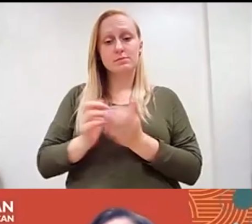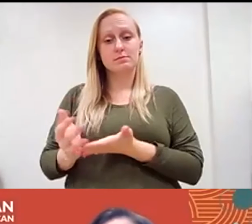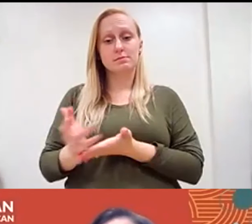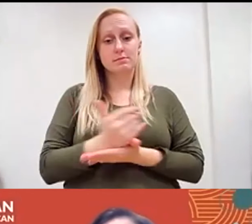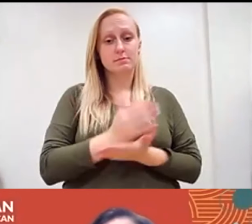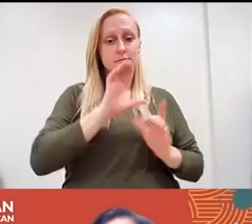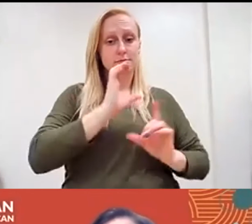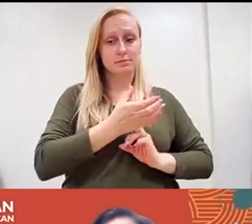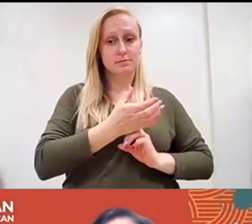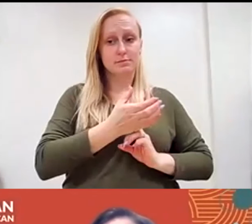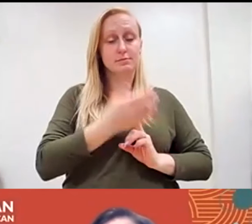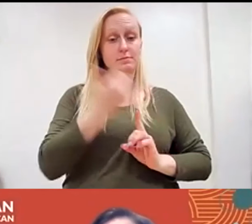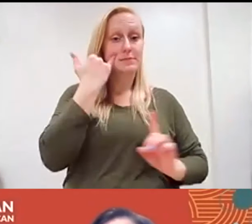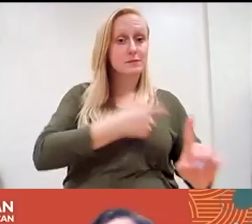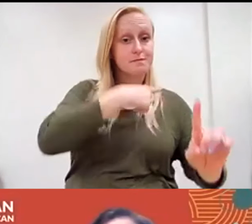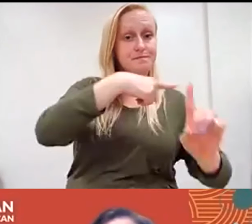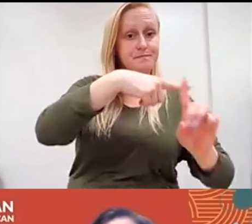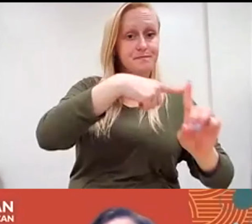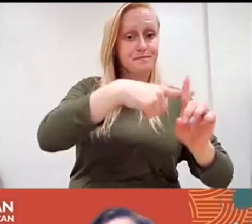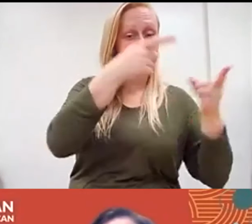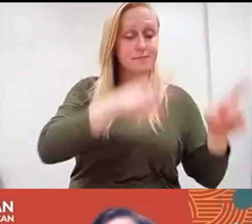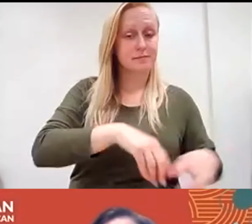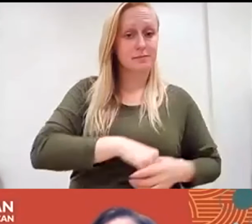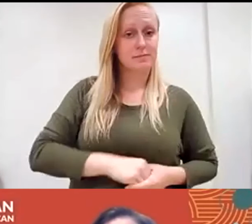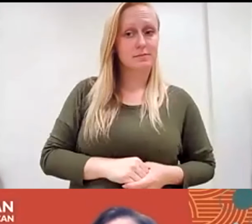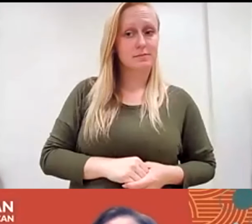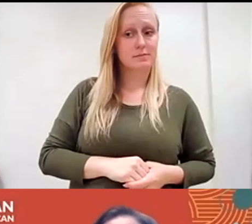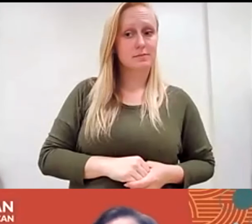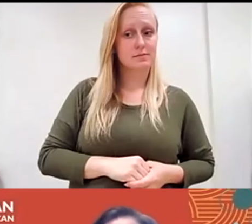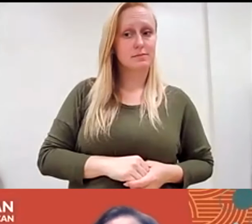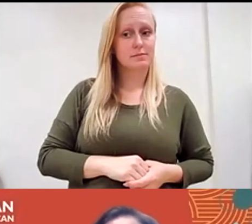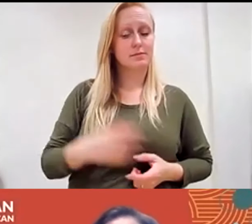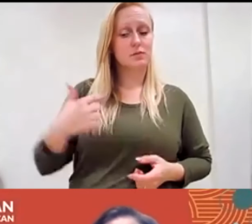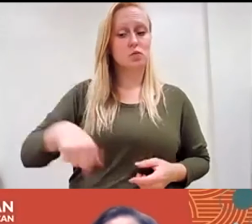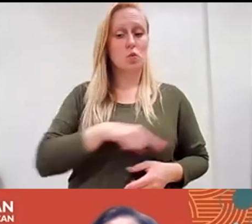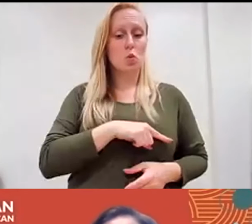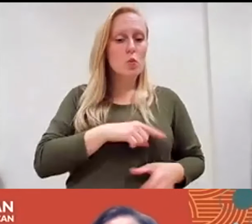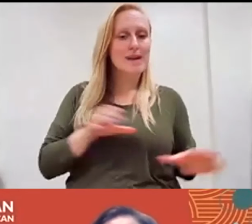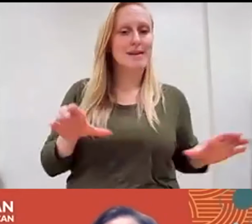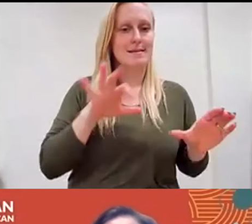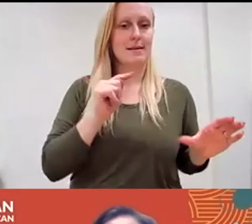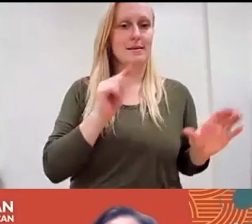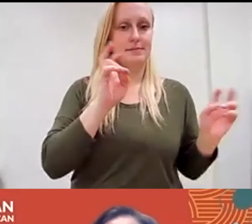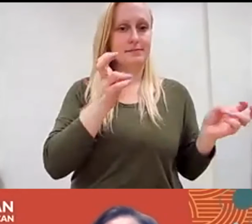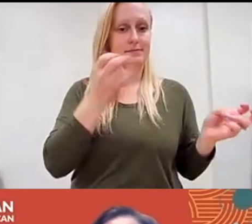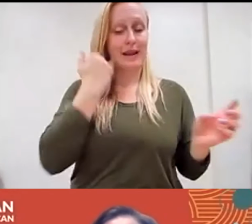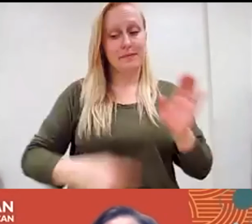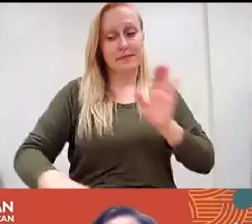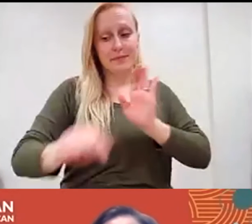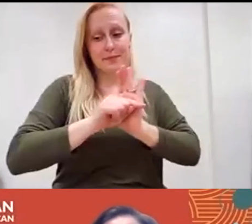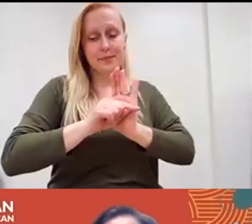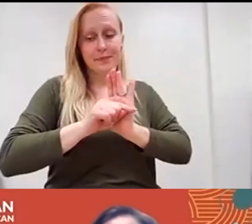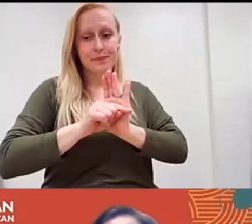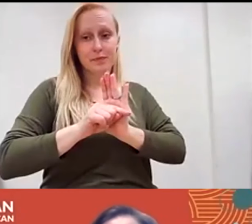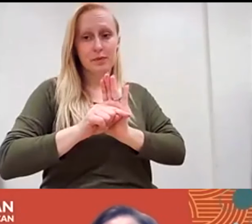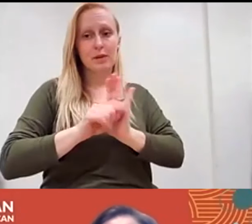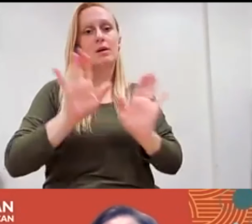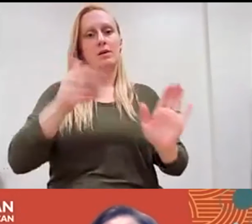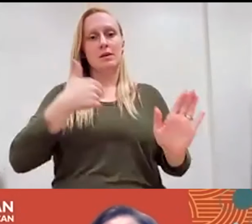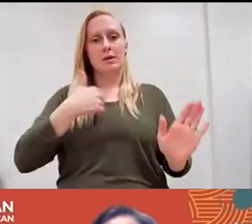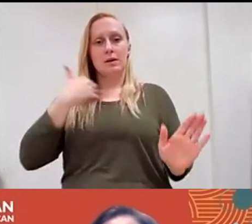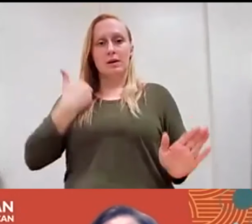الأمريكيين والأوروبيين كما تعلم واحدة الدراسات التي أثرت علي حقا لأنني جربتها طوال الوقت بشكل احترافي عندما تكون هناك